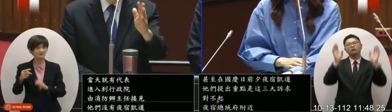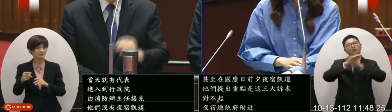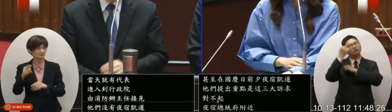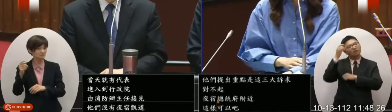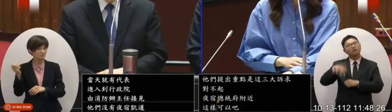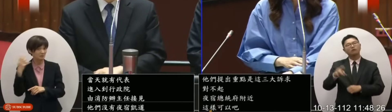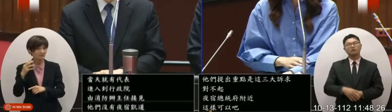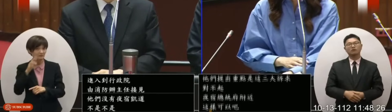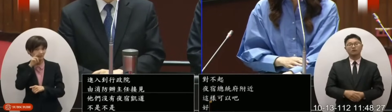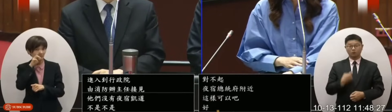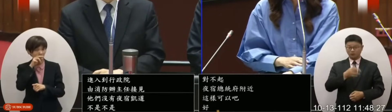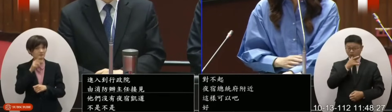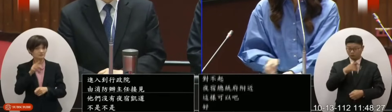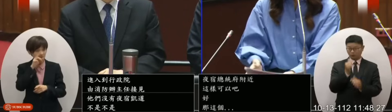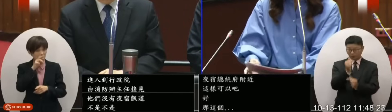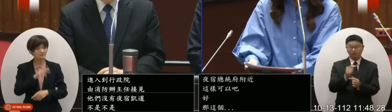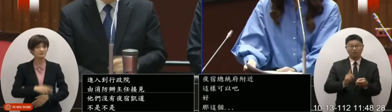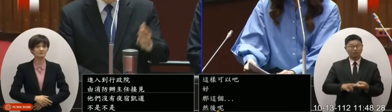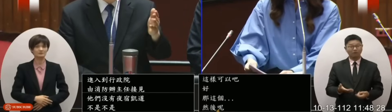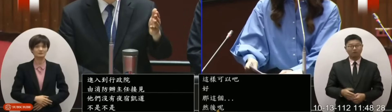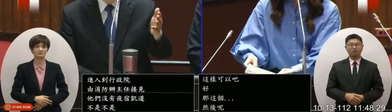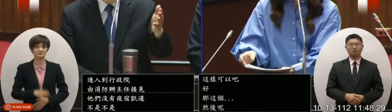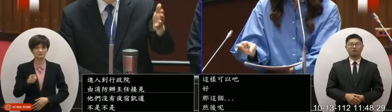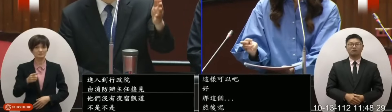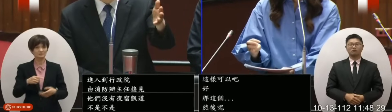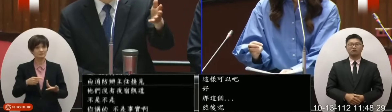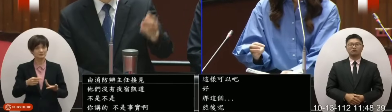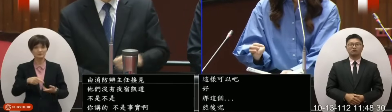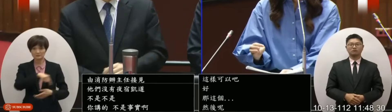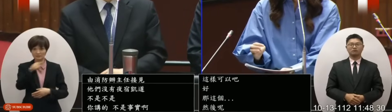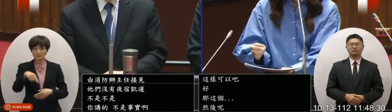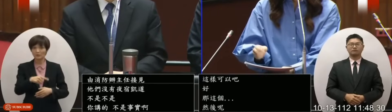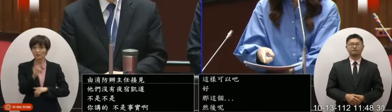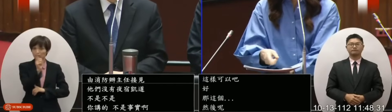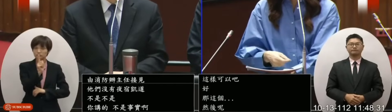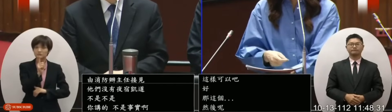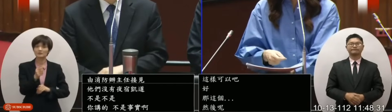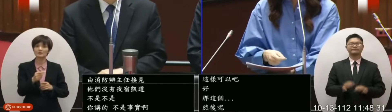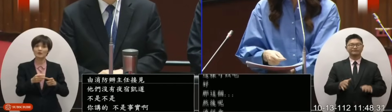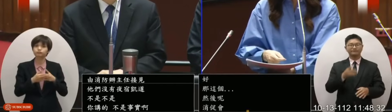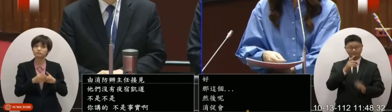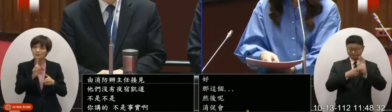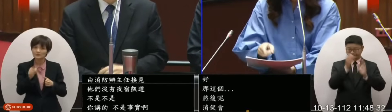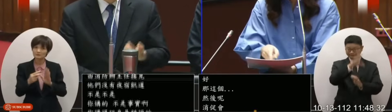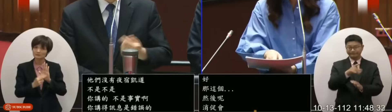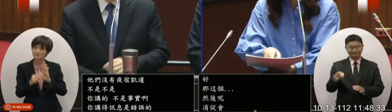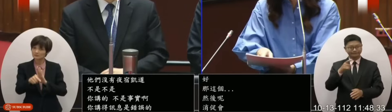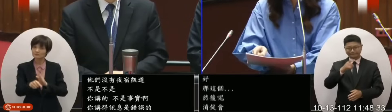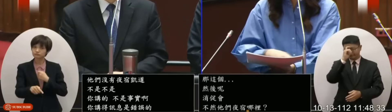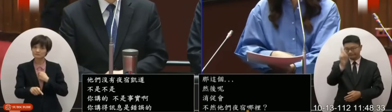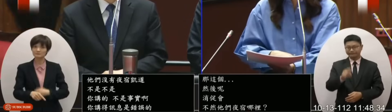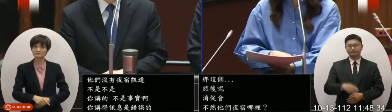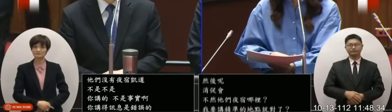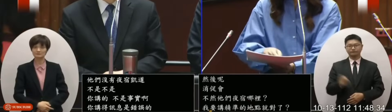里？我要讲精准的地点就对了。 对啊，你应该讲他们的诉求是什么啊？ 我现在不是要讲了吗？ 他们